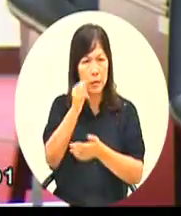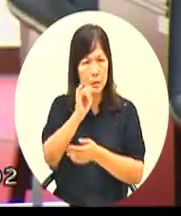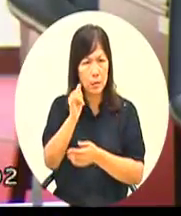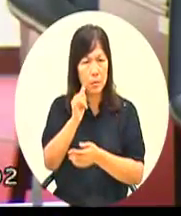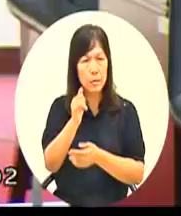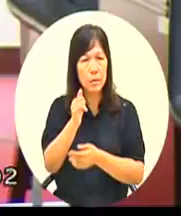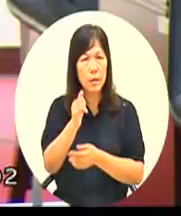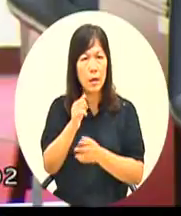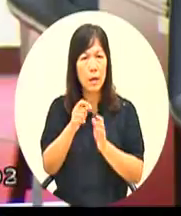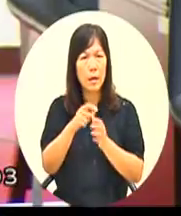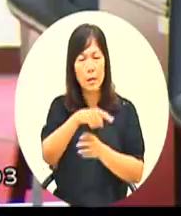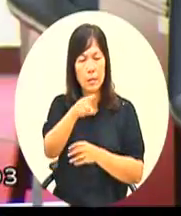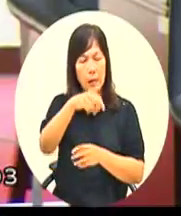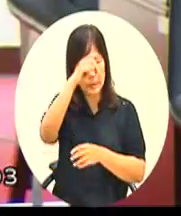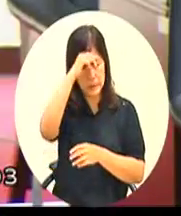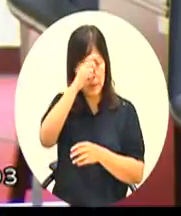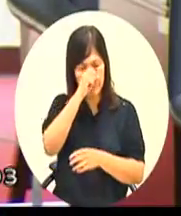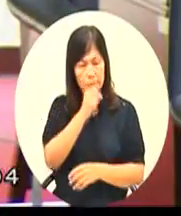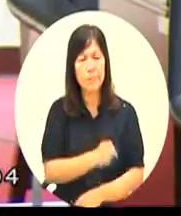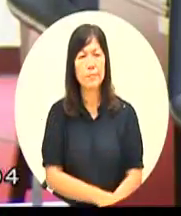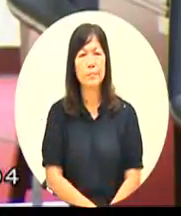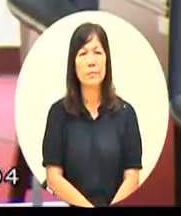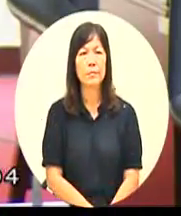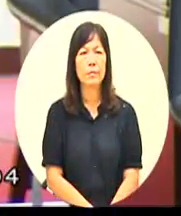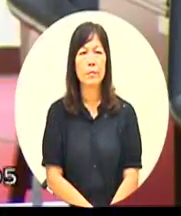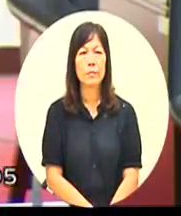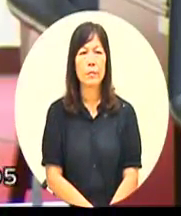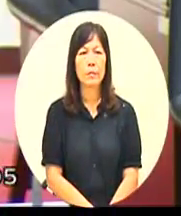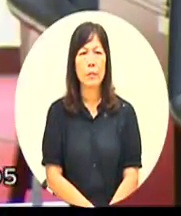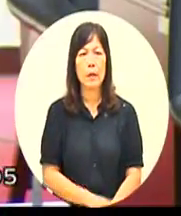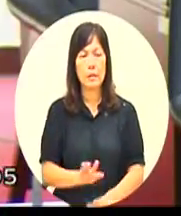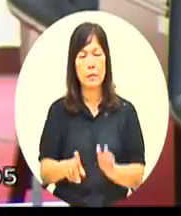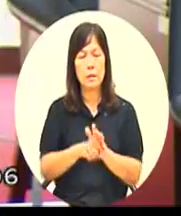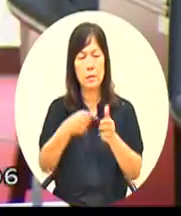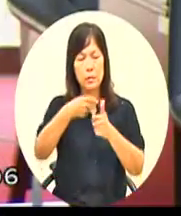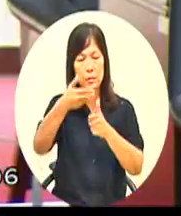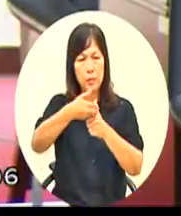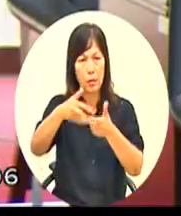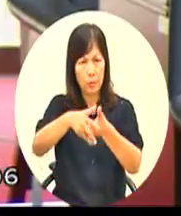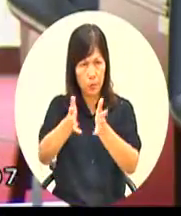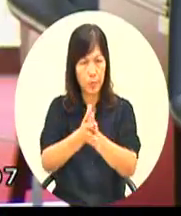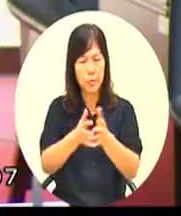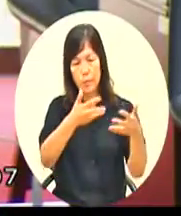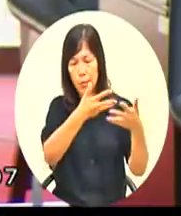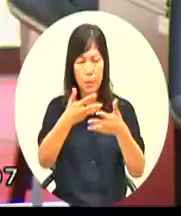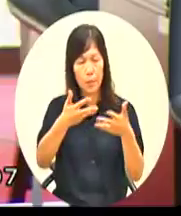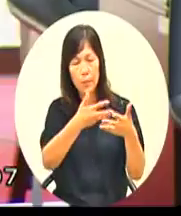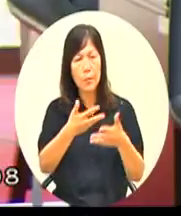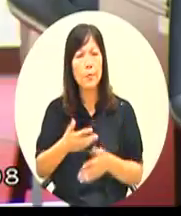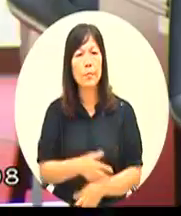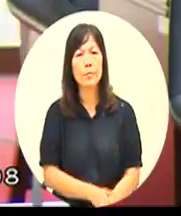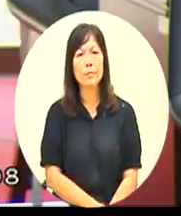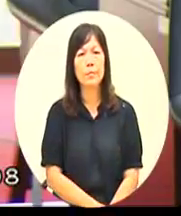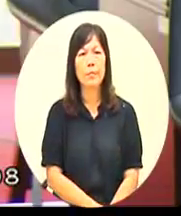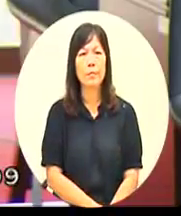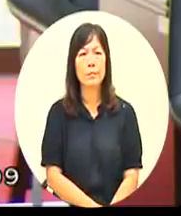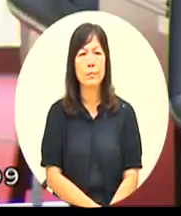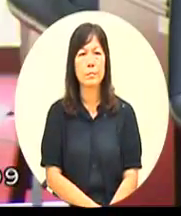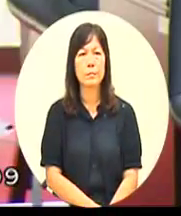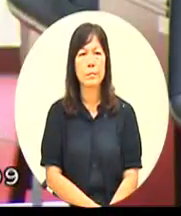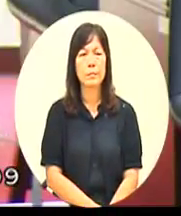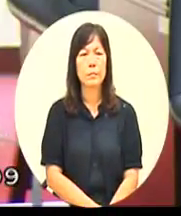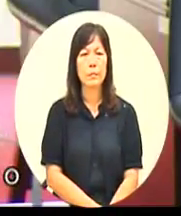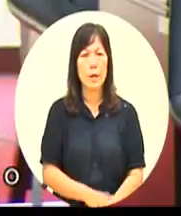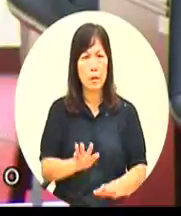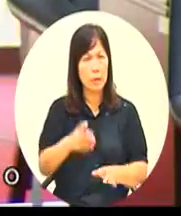家下午好。今天是教育部门的一个质询哈。那我们来就